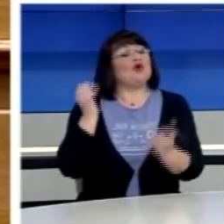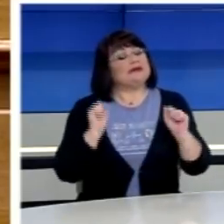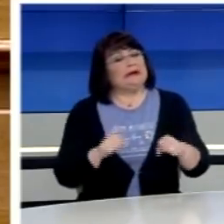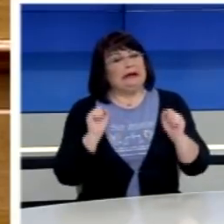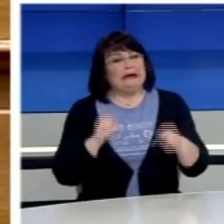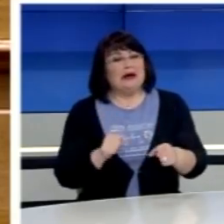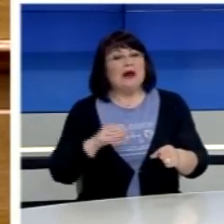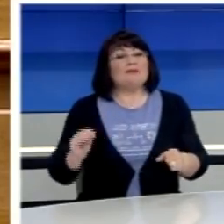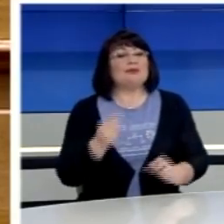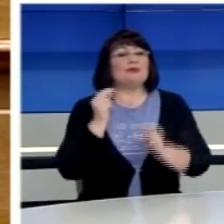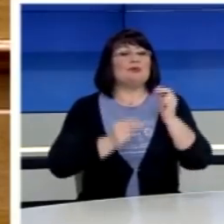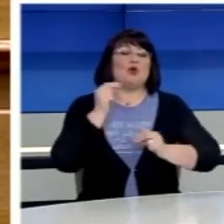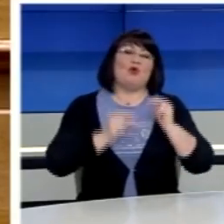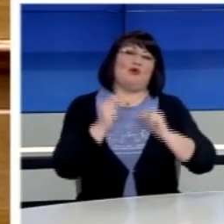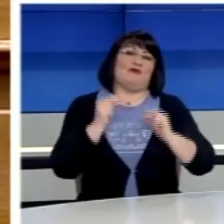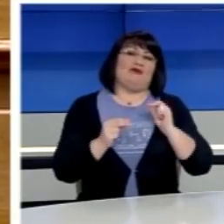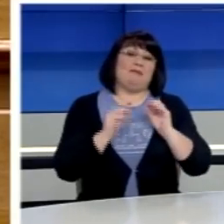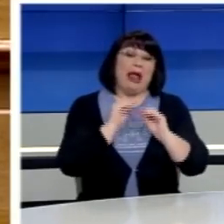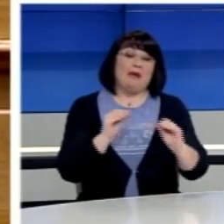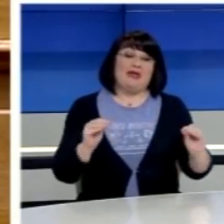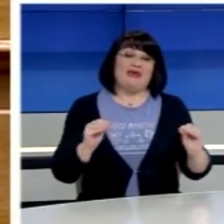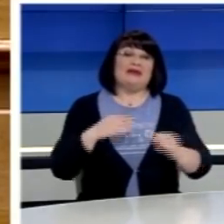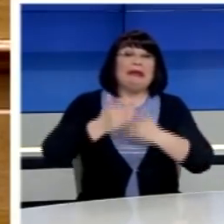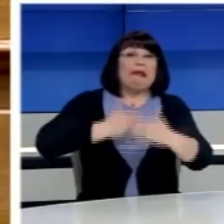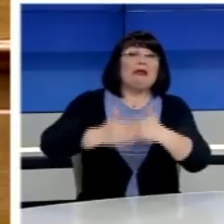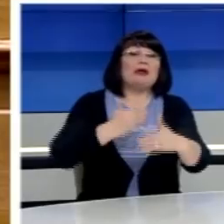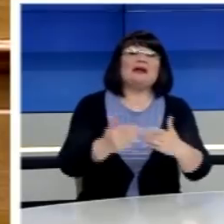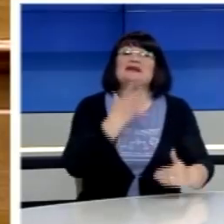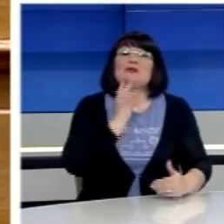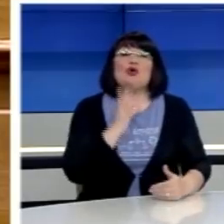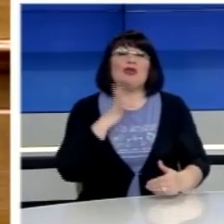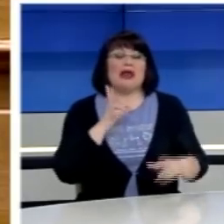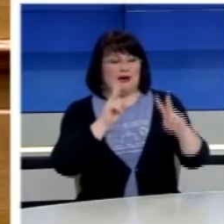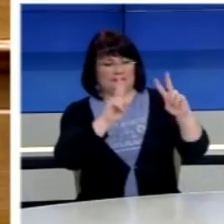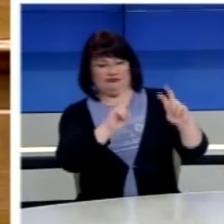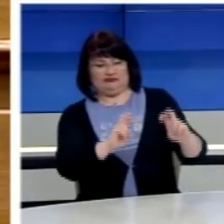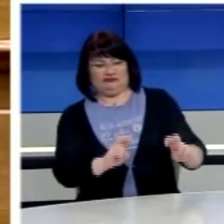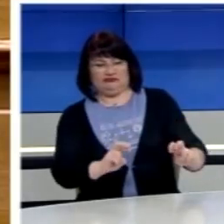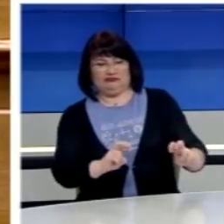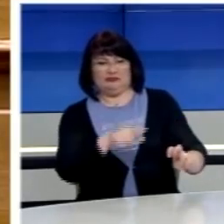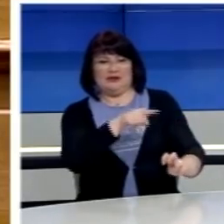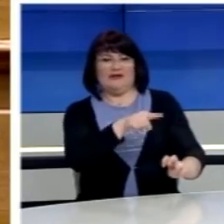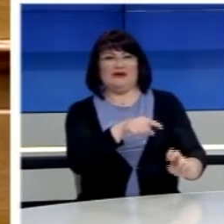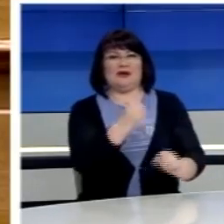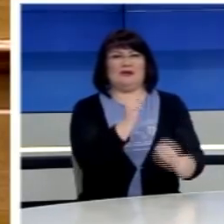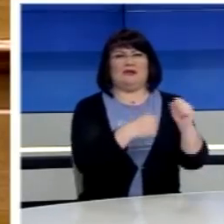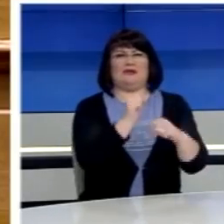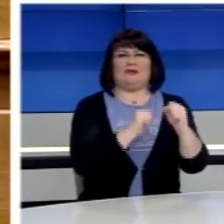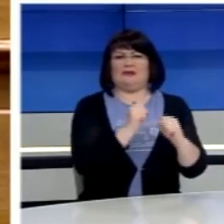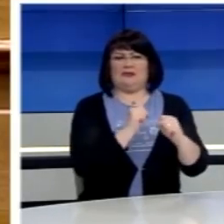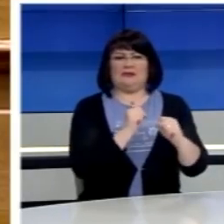γίνεται πρόβλημα για την εκπαιδευτική διαδικασία, γιατί θέλει να ελέγξει τους αντιδραστικούς σκοπούς